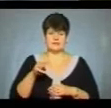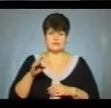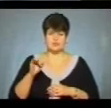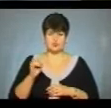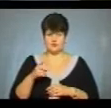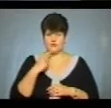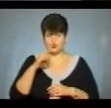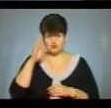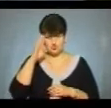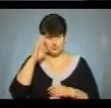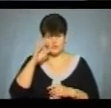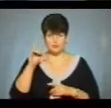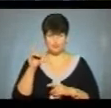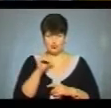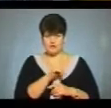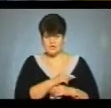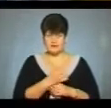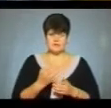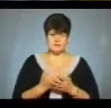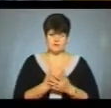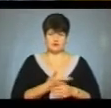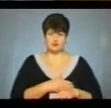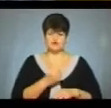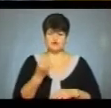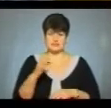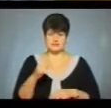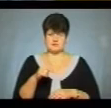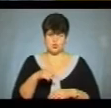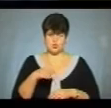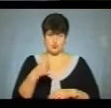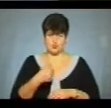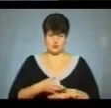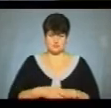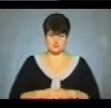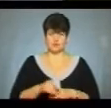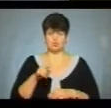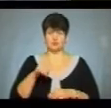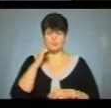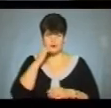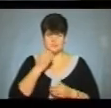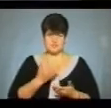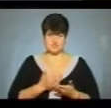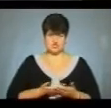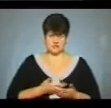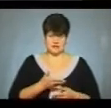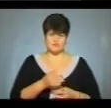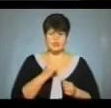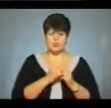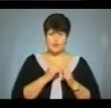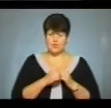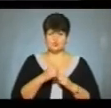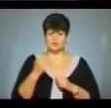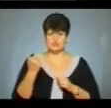що чоловіки поїхали на заробітки у Польщу 14 серпня цього року. Тут бабця їхня жила, але вони кожного